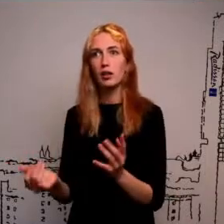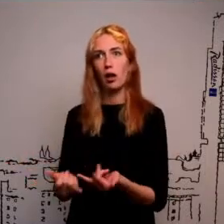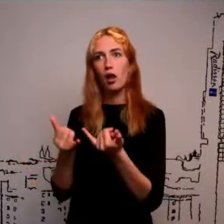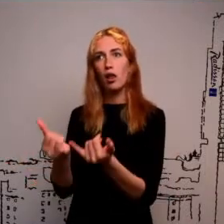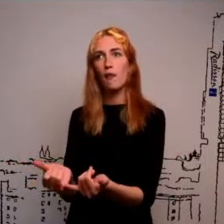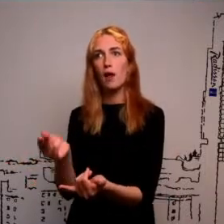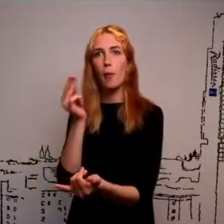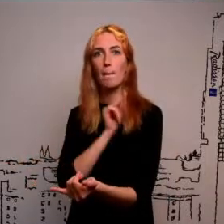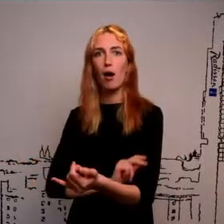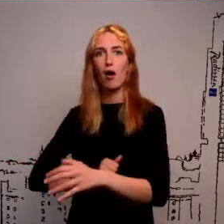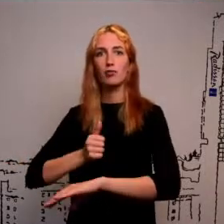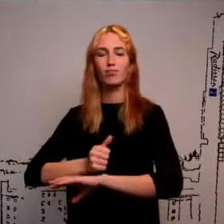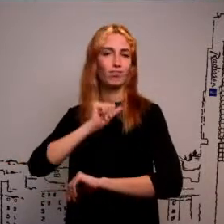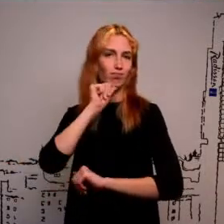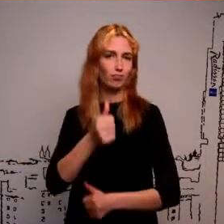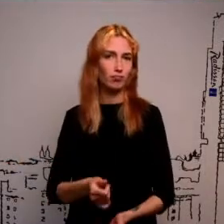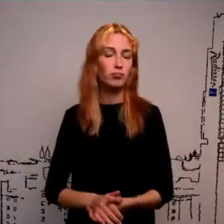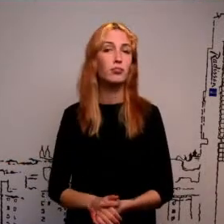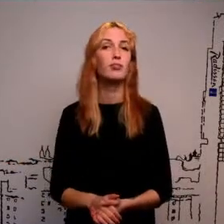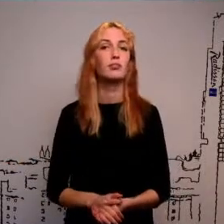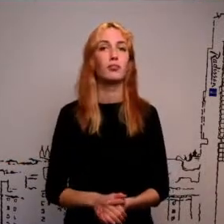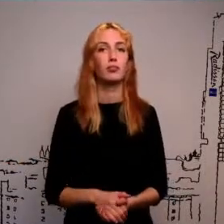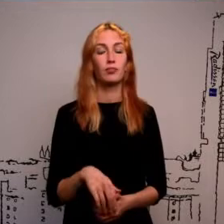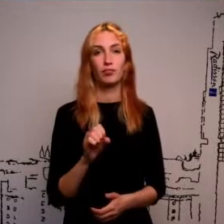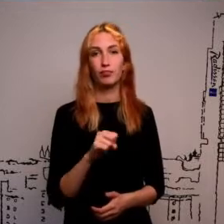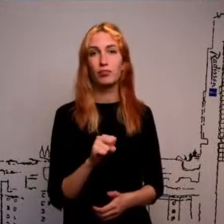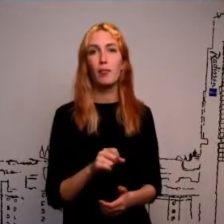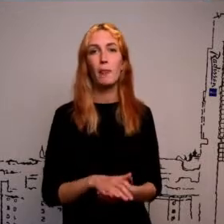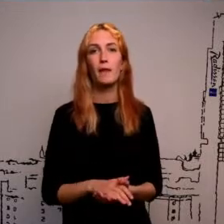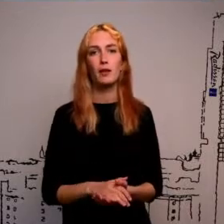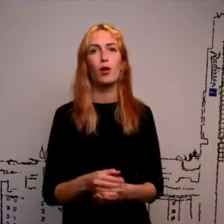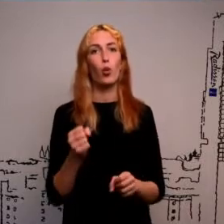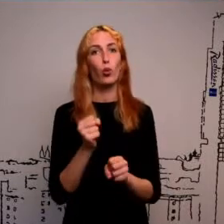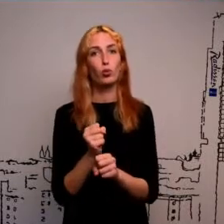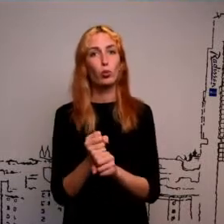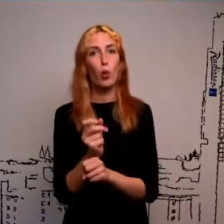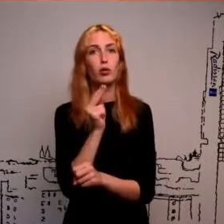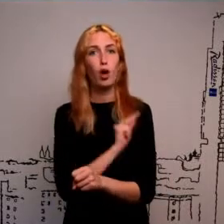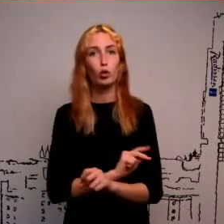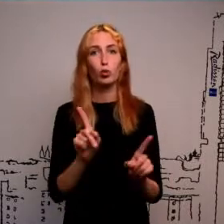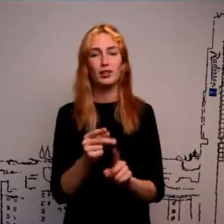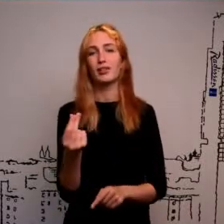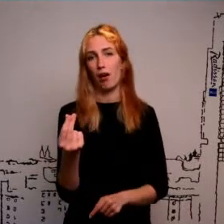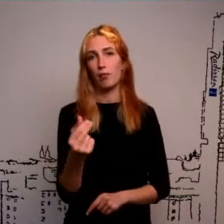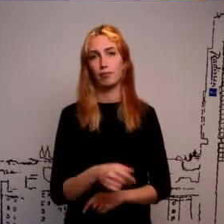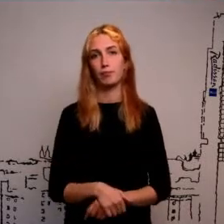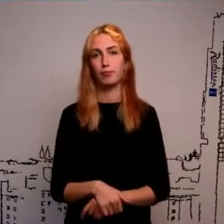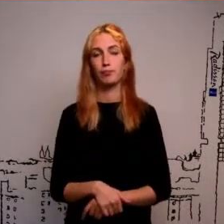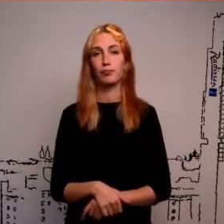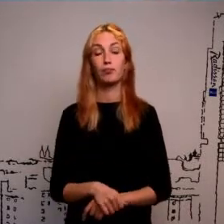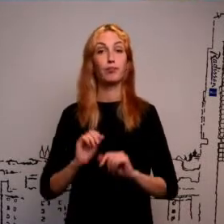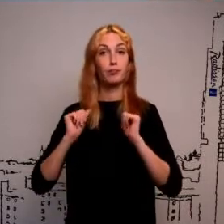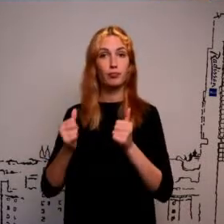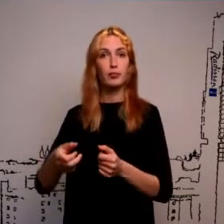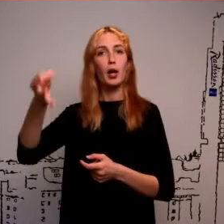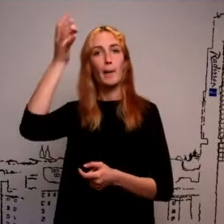Ikka seaduse järgi ei saa asjades tööest tasuda, et tööest tasutakse rahas. Väga hea. Ma